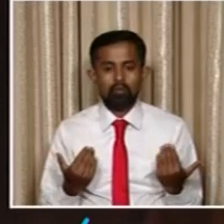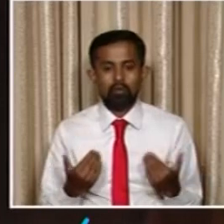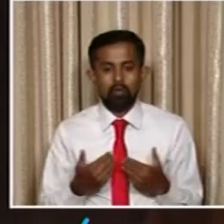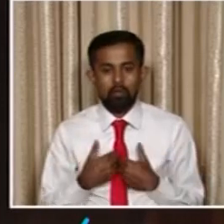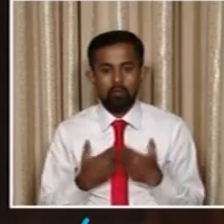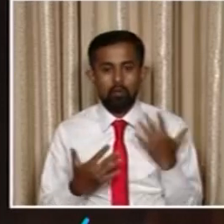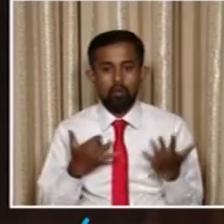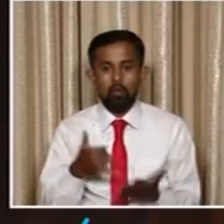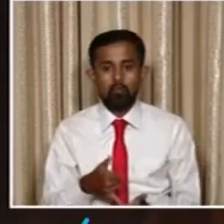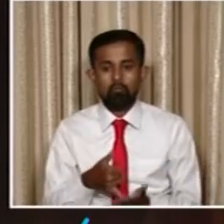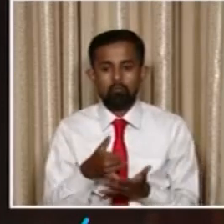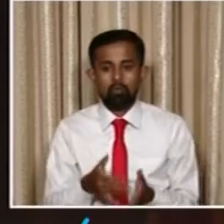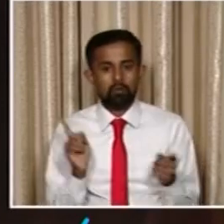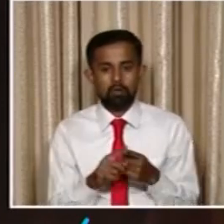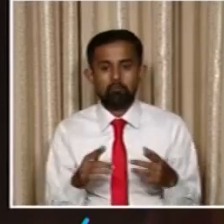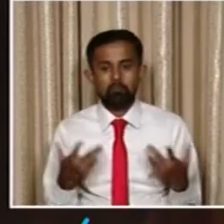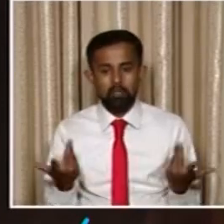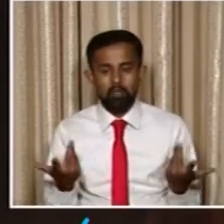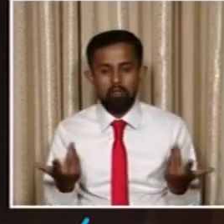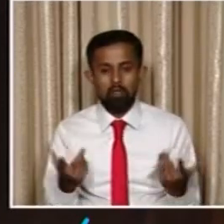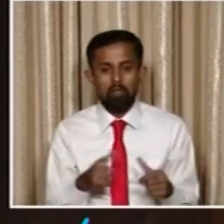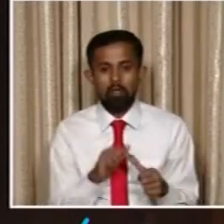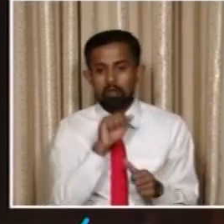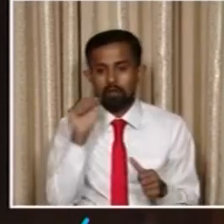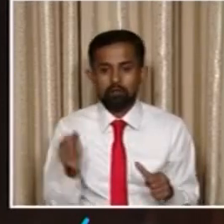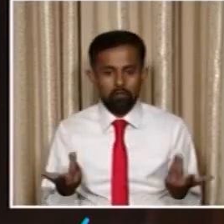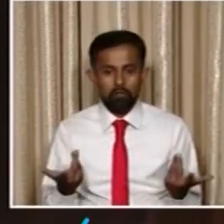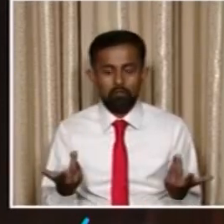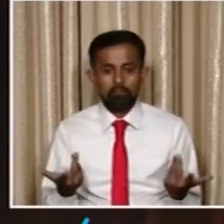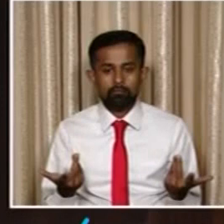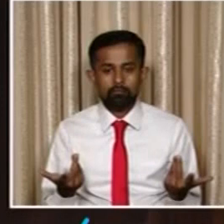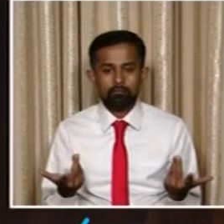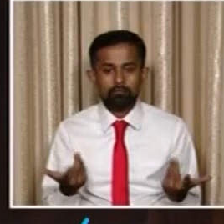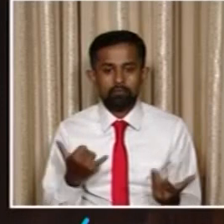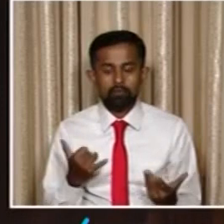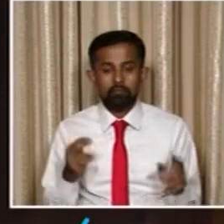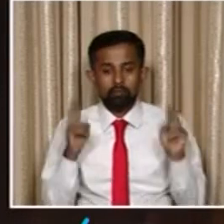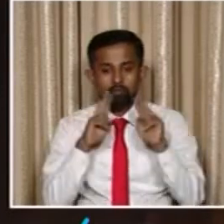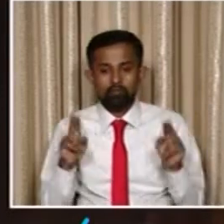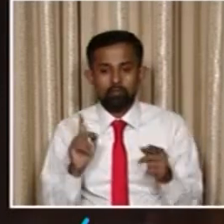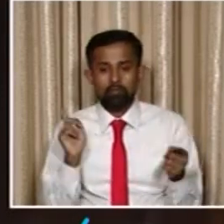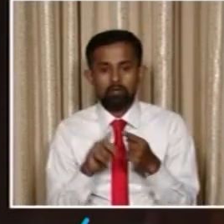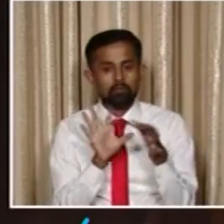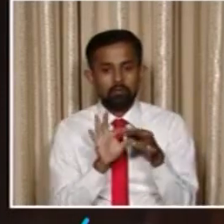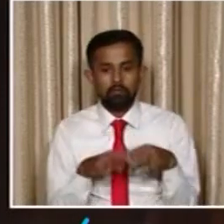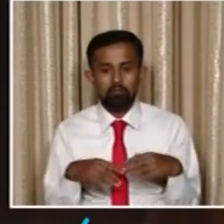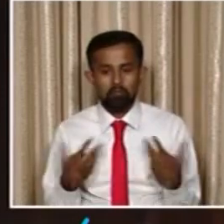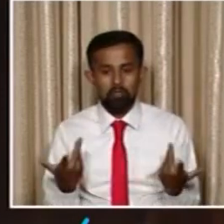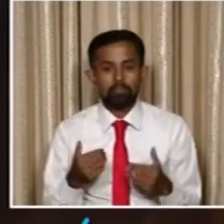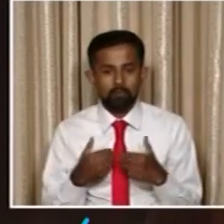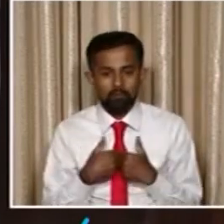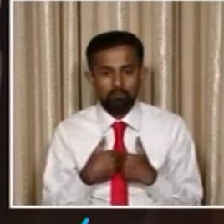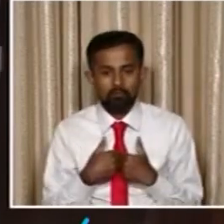අපිට වර්ල්ඩ් කප් ක්වොලිෆයර් වලට ෆුට්බෝල් සෙල්ලම් කරන්න බෑ. ඒෂියන් ගේම්ස් වලට අපිට රග වලට යන්න බෑ. සමහර ජාත්‍යන්තර තරඟ වලට අපිට සම්බන්ධ වෙන්න බෑ. ඇයි